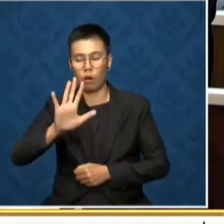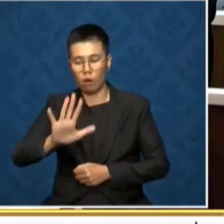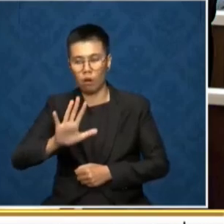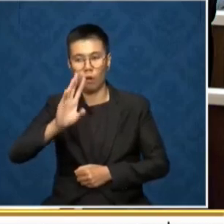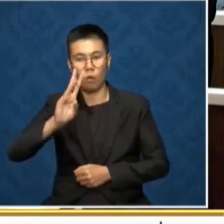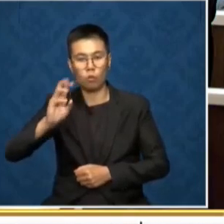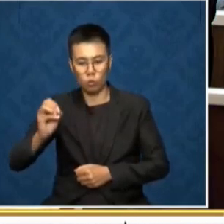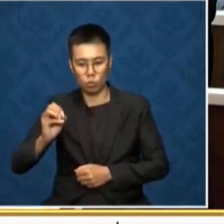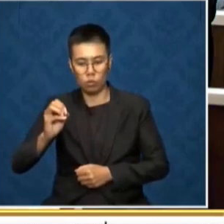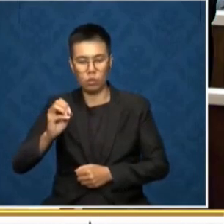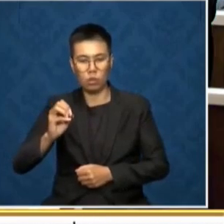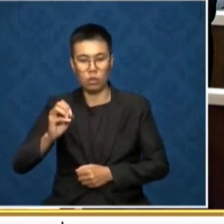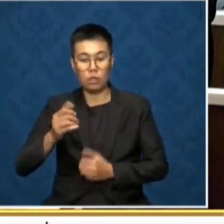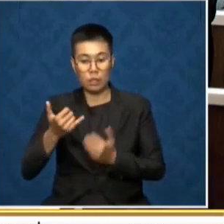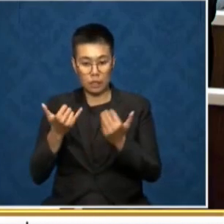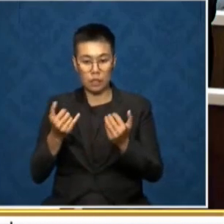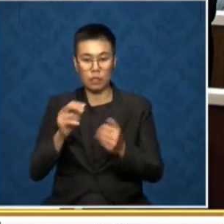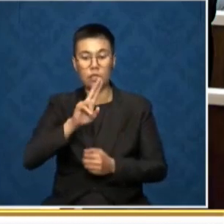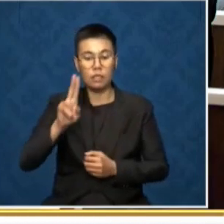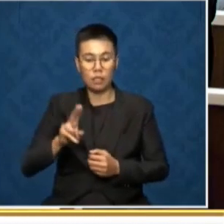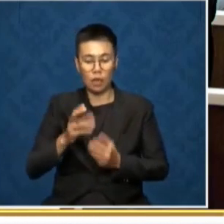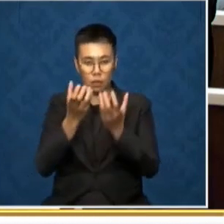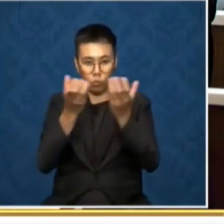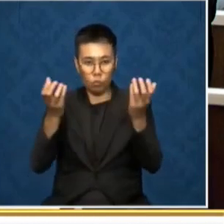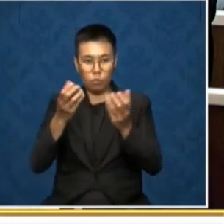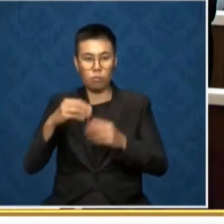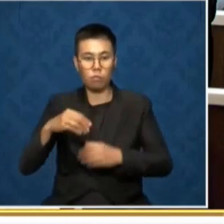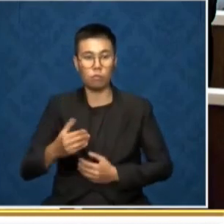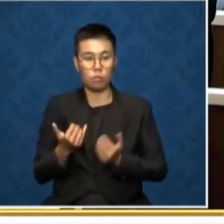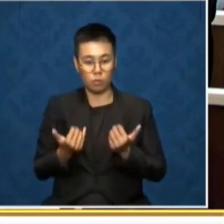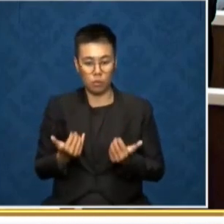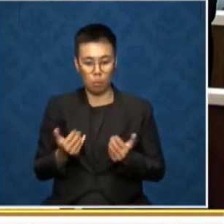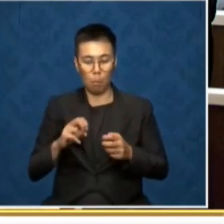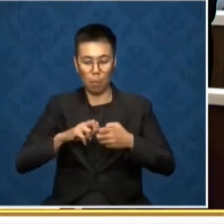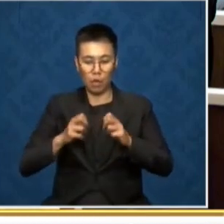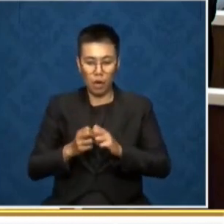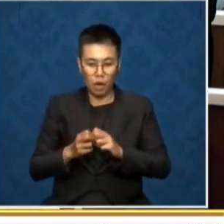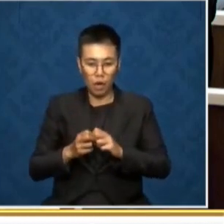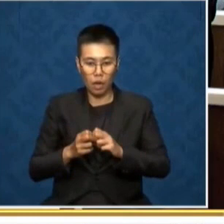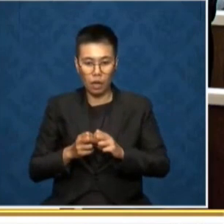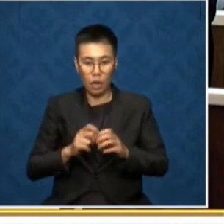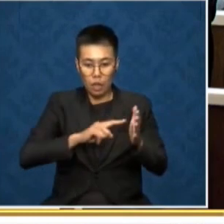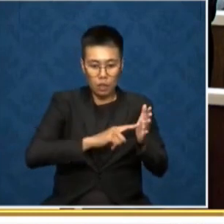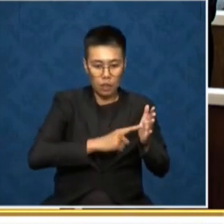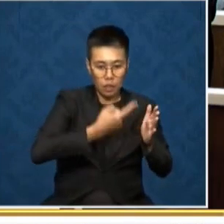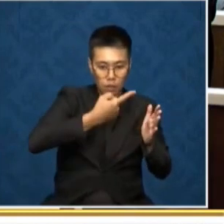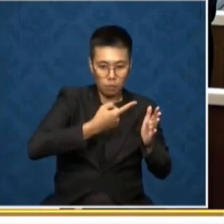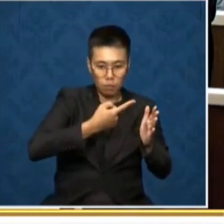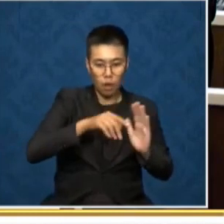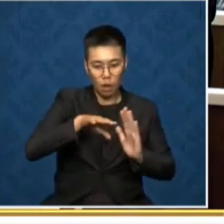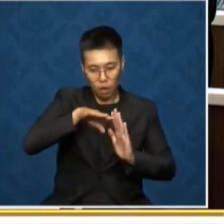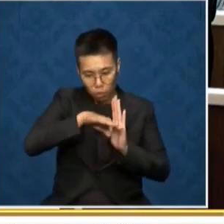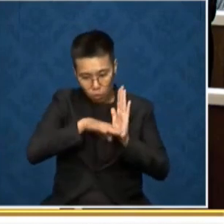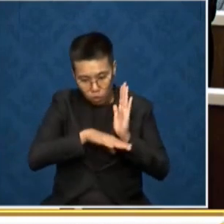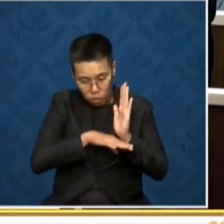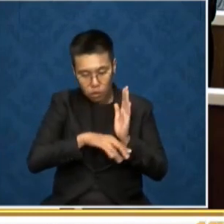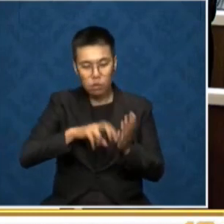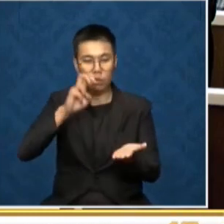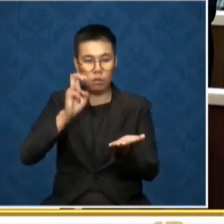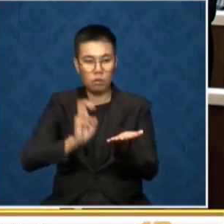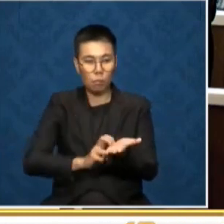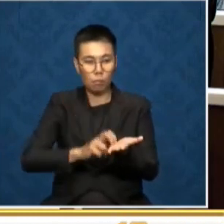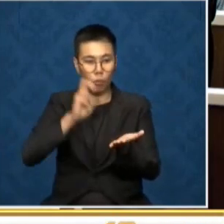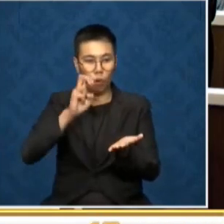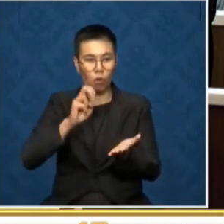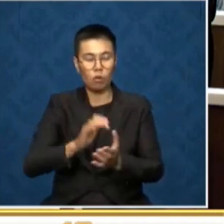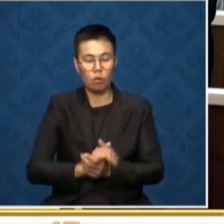ที่ใช้อยู่ในปัจจุบันมีปัญหาทั้งเรื่องของที่มาและการกระบวนการรับรองครับโด